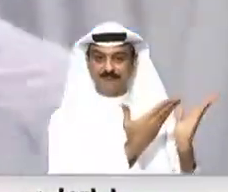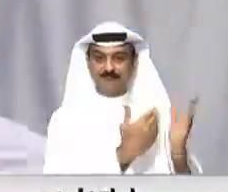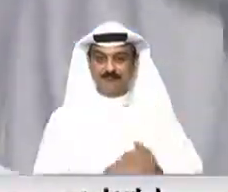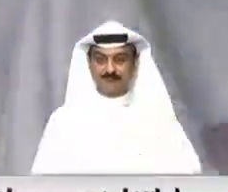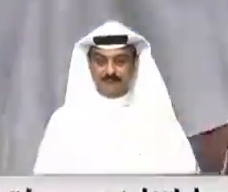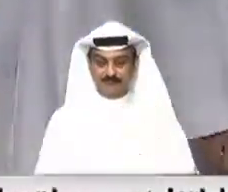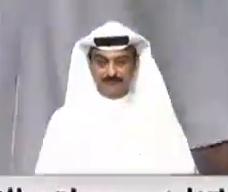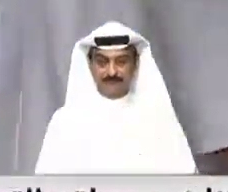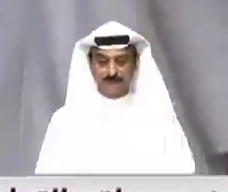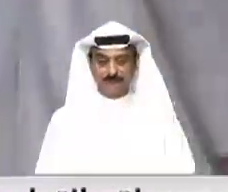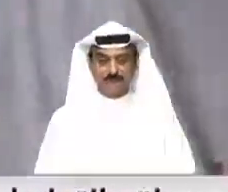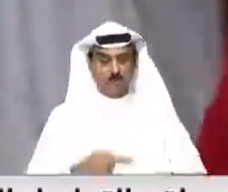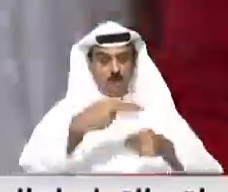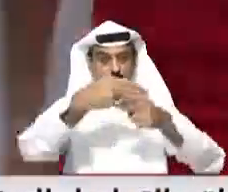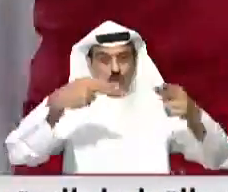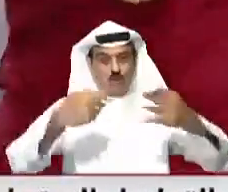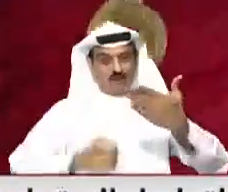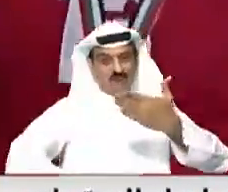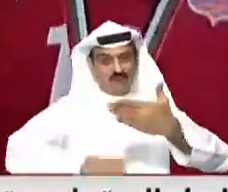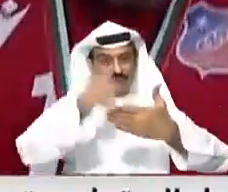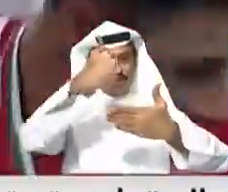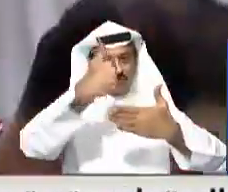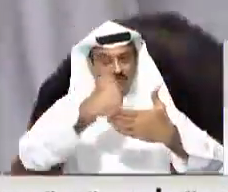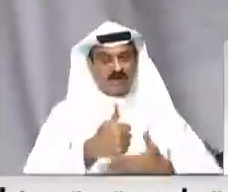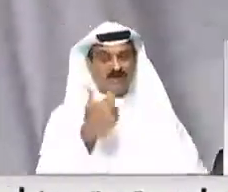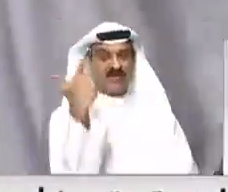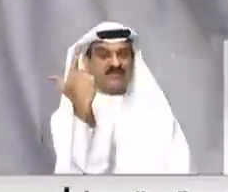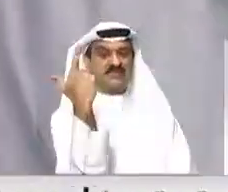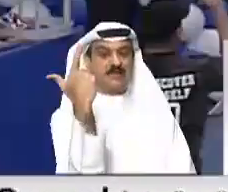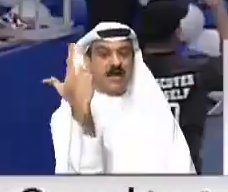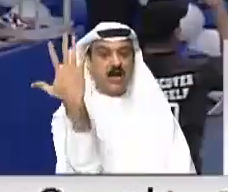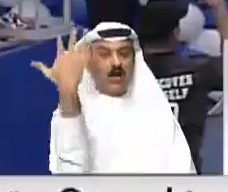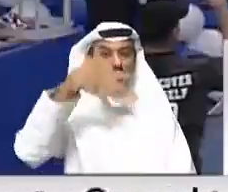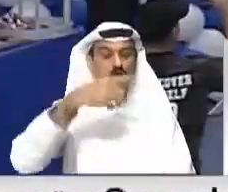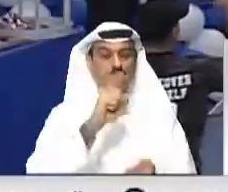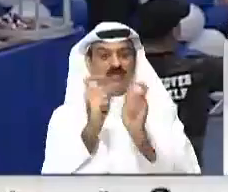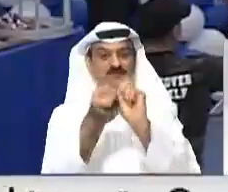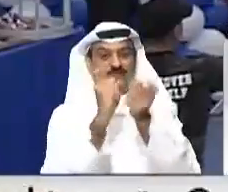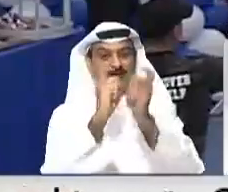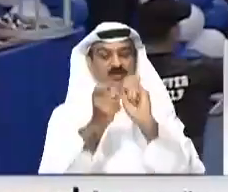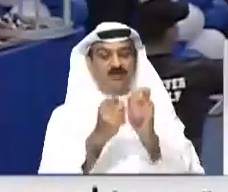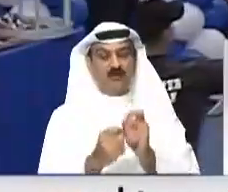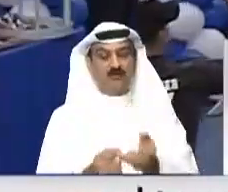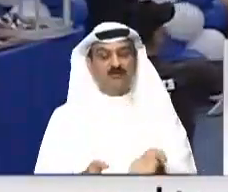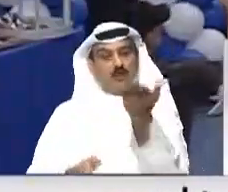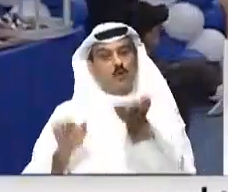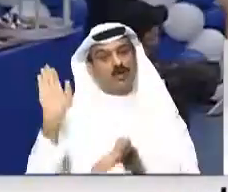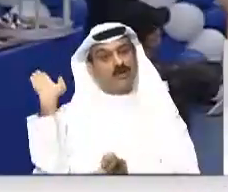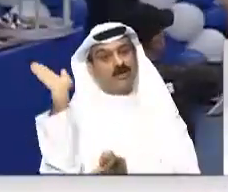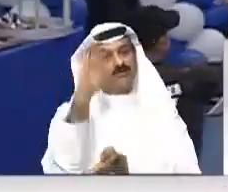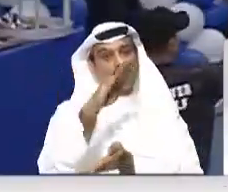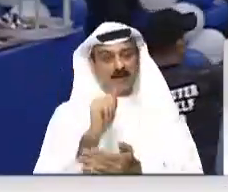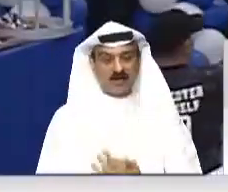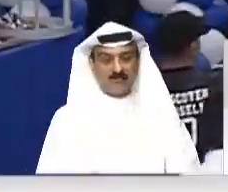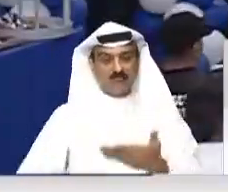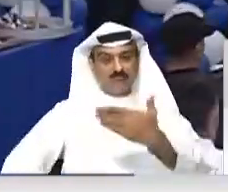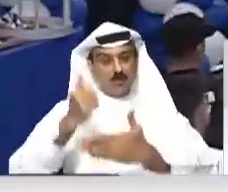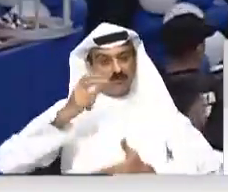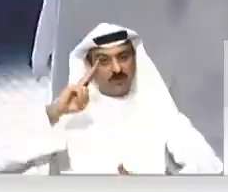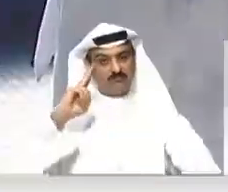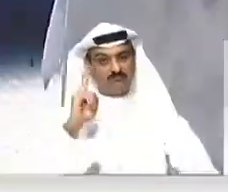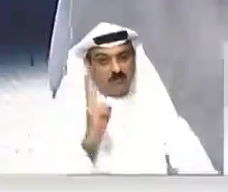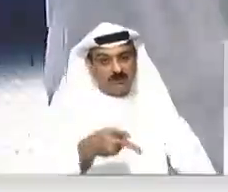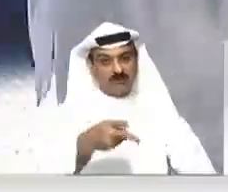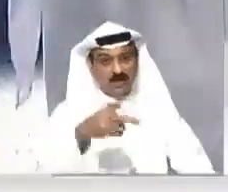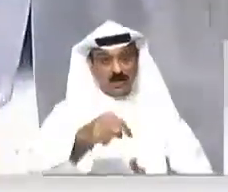نادي الكويت بلقب النسخه 57 من بطوله الدوري الممتاز لكره الطائره بعد فوزها الصعب على